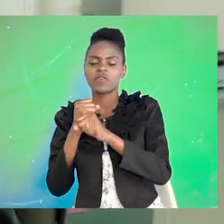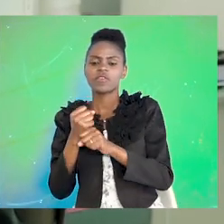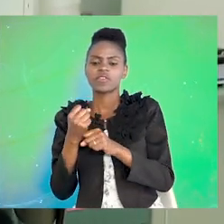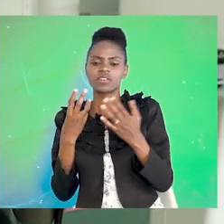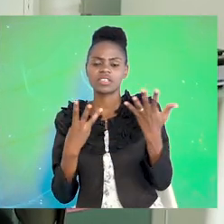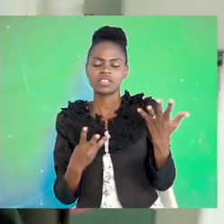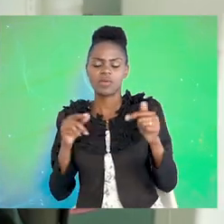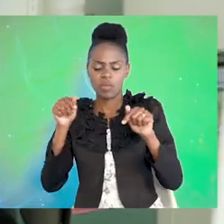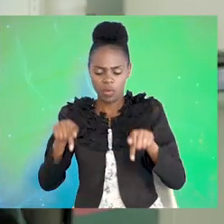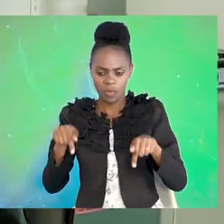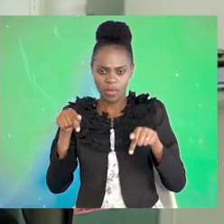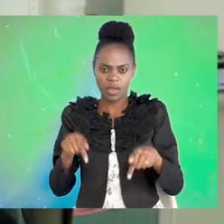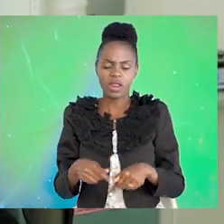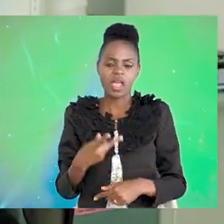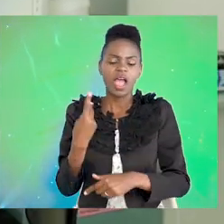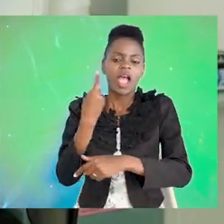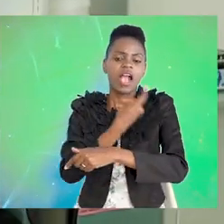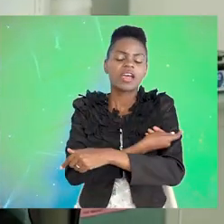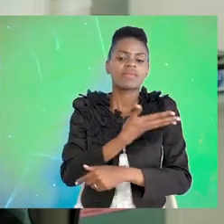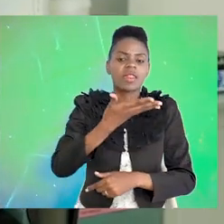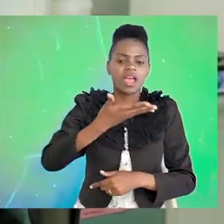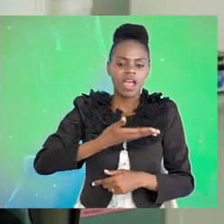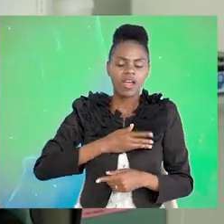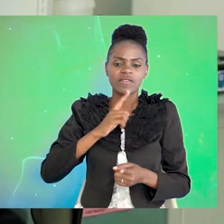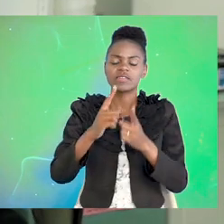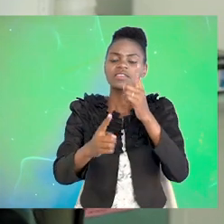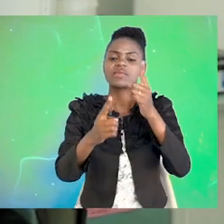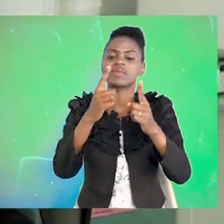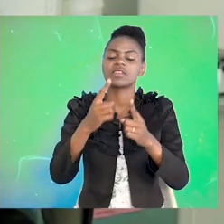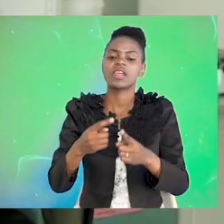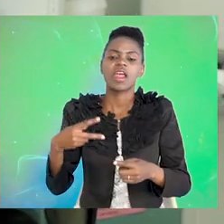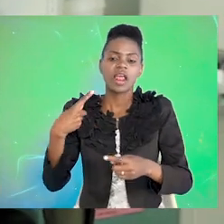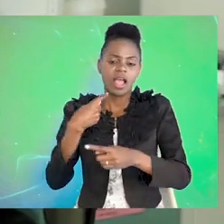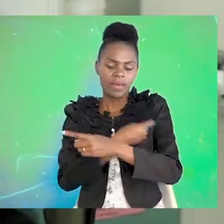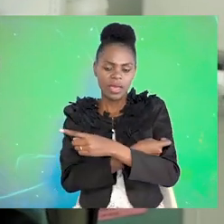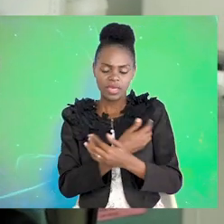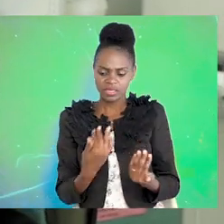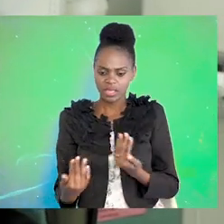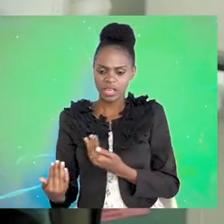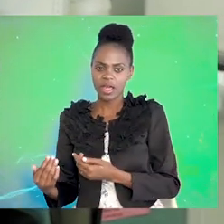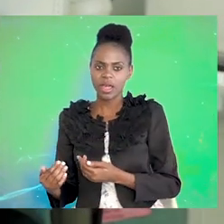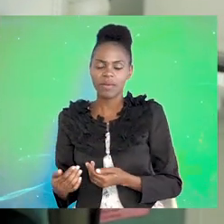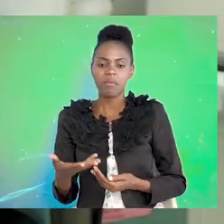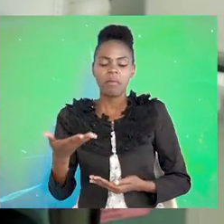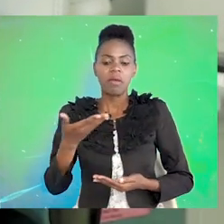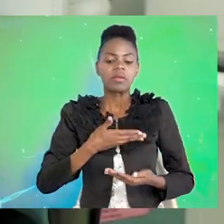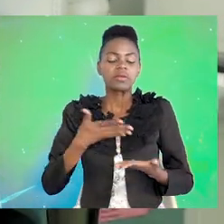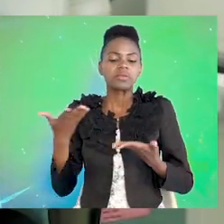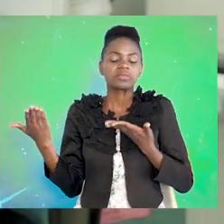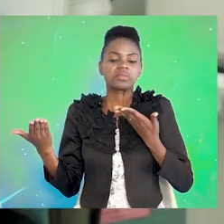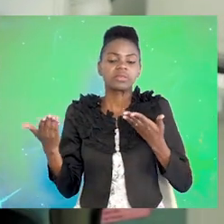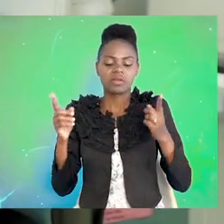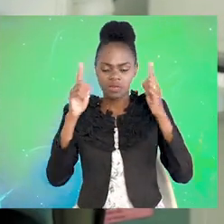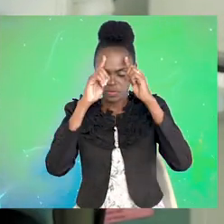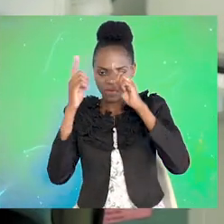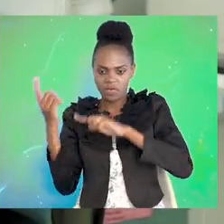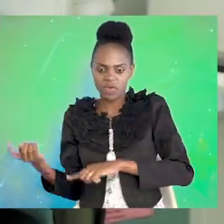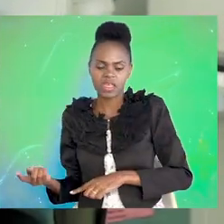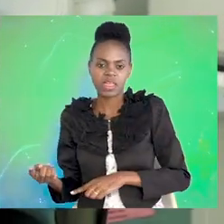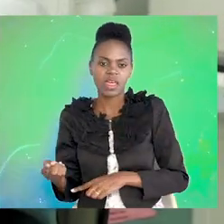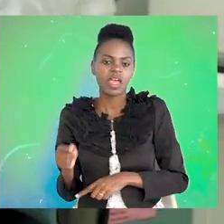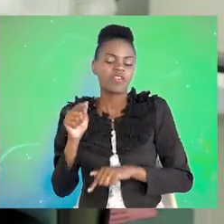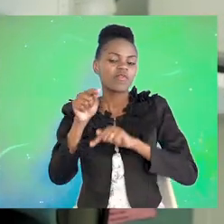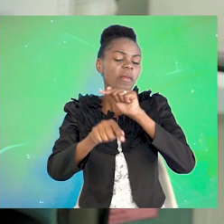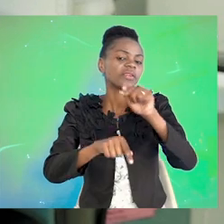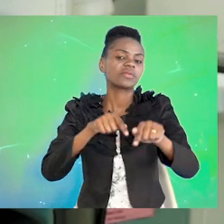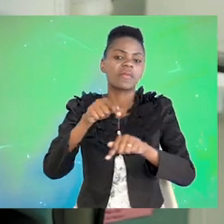pompano. Tuti katemera alipo tikabaitse athu ana, pezani zina zofera, khululani utatsina ndi ife